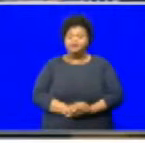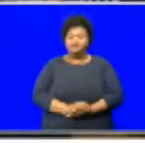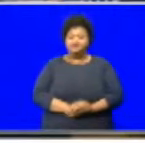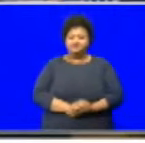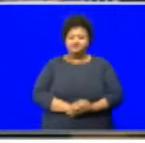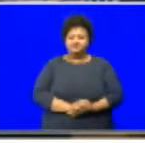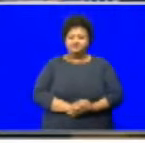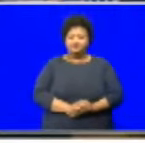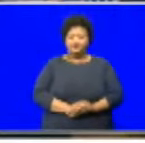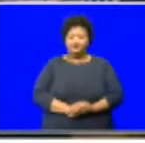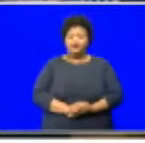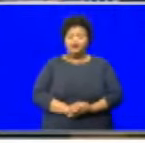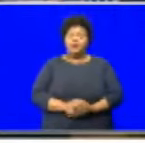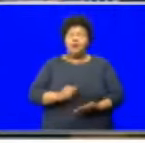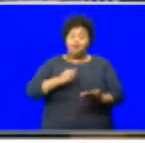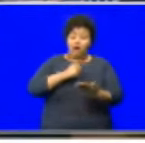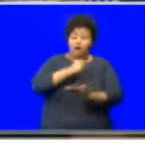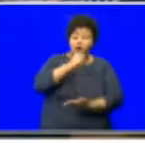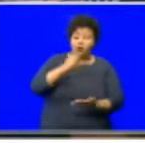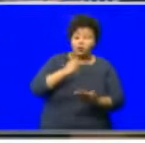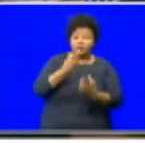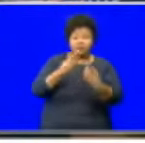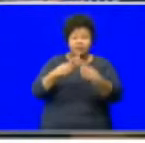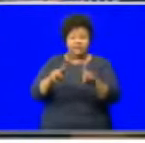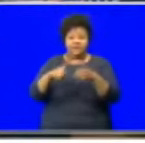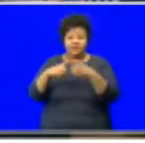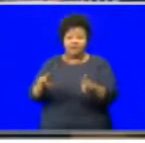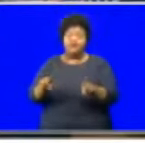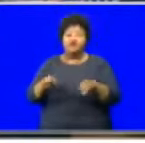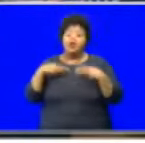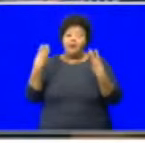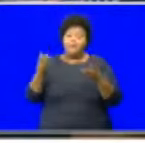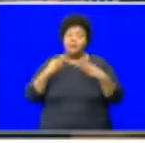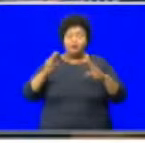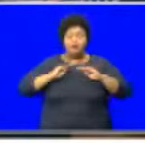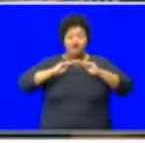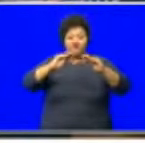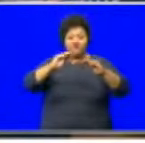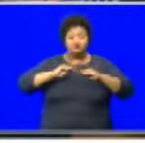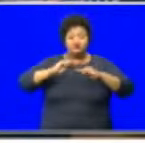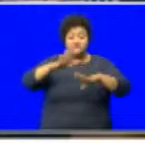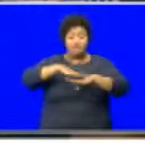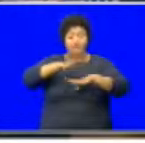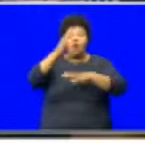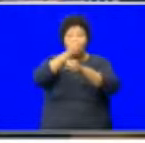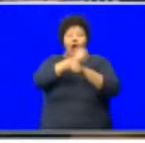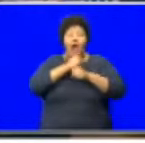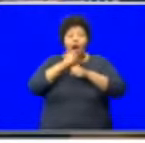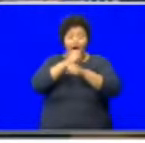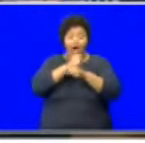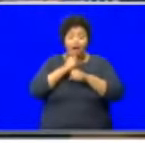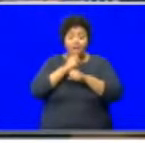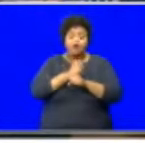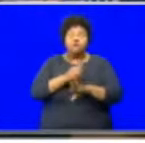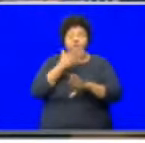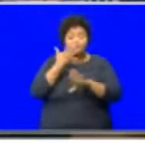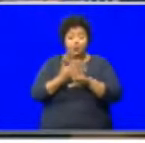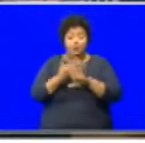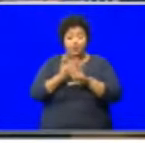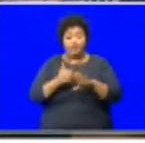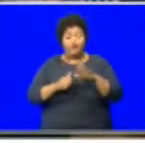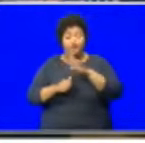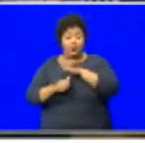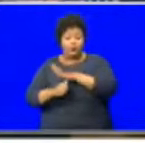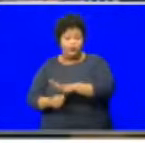Sivele sinyende emimangweni sisadzinga kuhlonyiswa ngelwadi loluphelele ngetinhlobo netigaba nekuhlukubetana